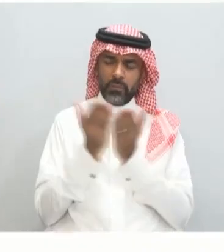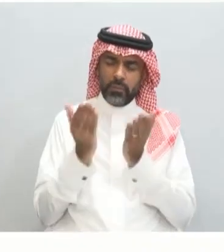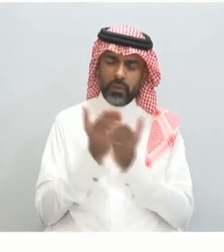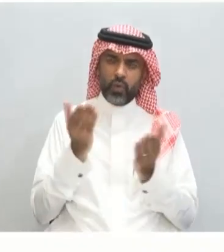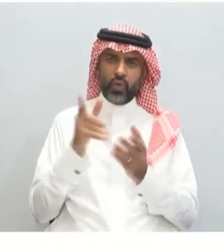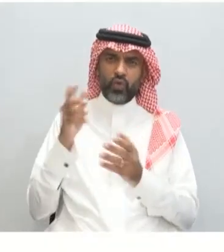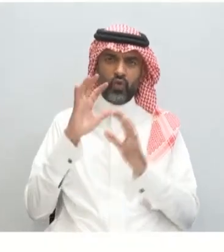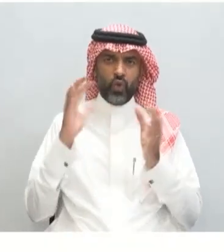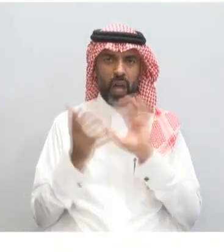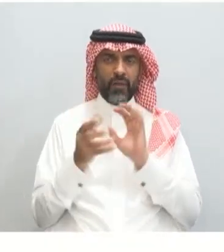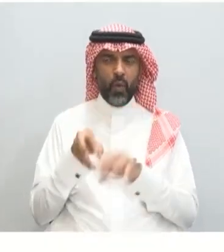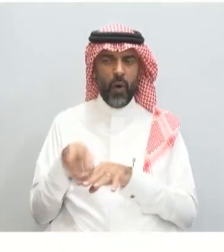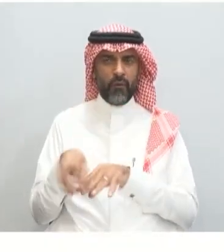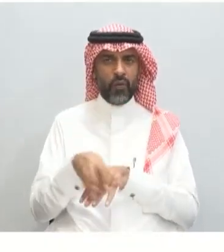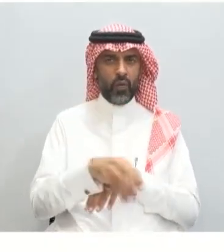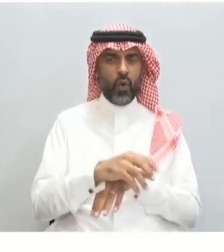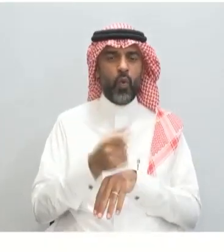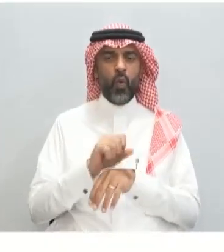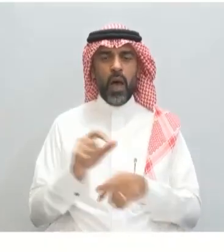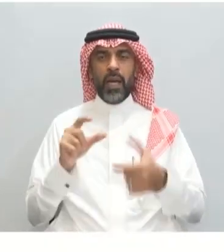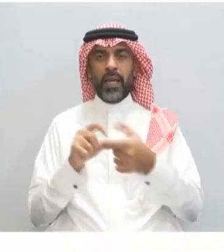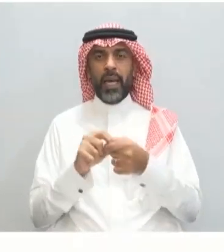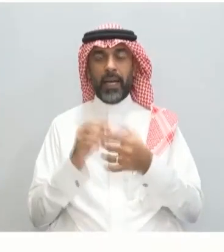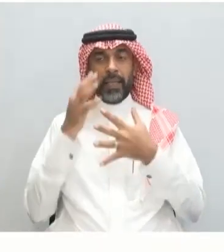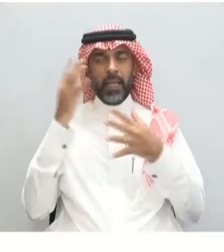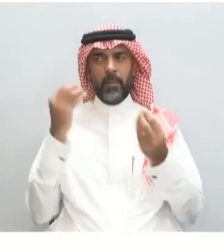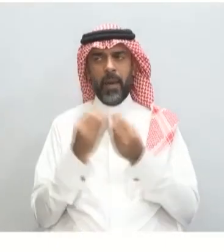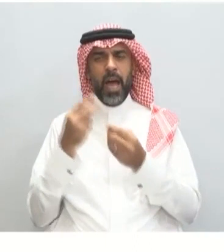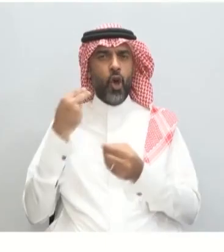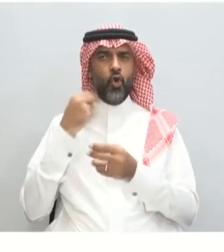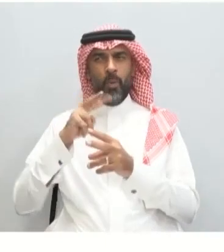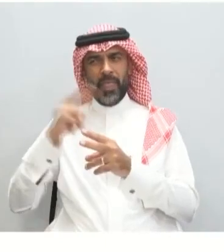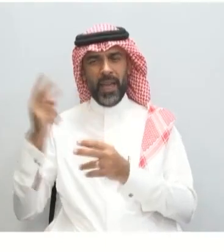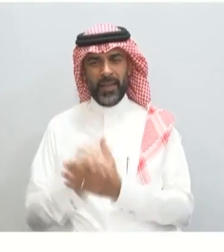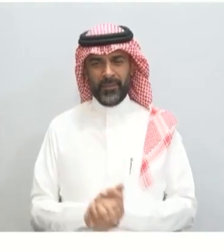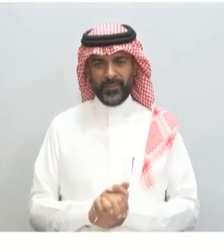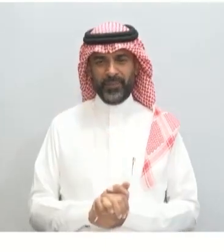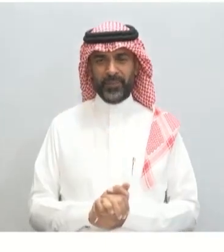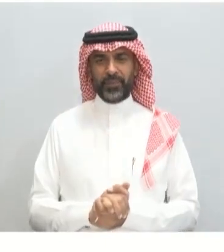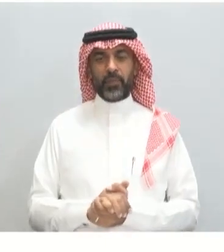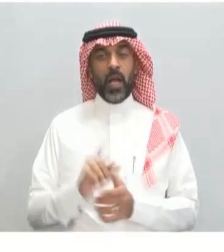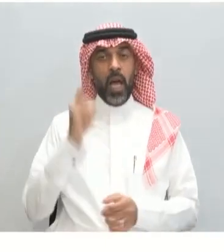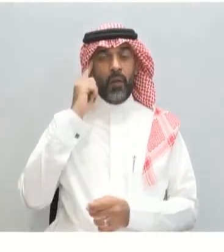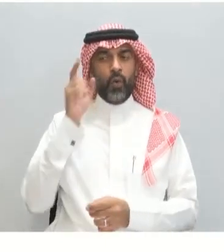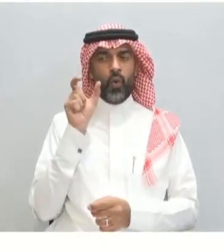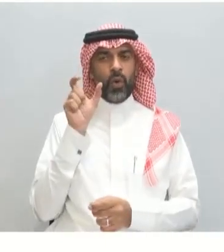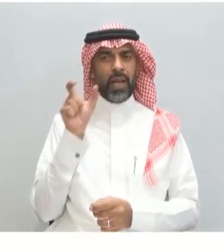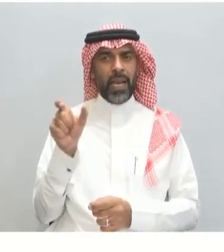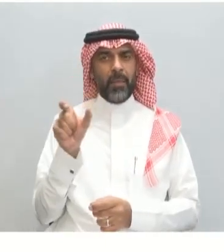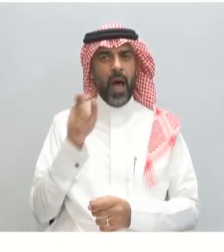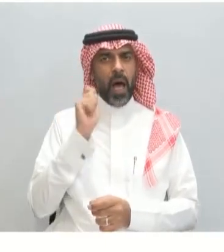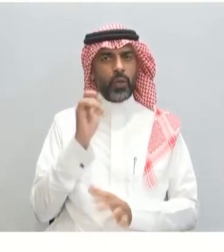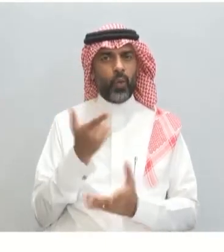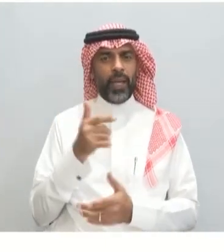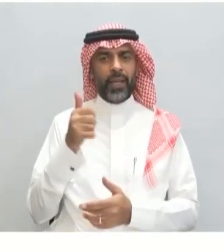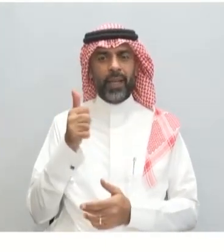هذا العلم وايضا علاقه علم الجغرافيا بالعلوم الاخرى كما تعلمون انها كلمه اصلها اغريقيه تتكون